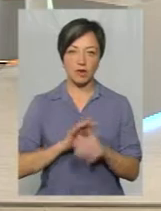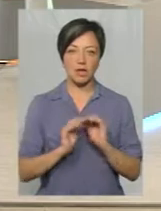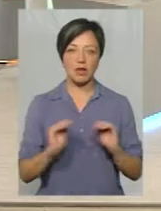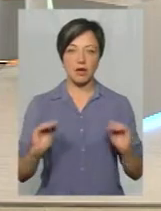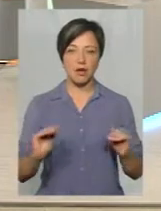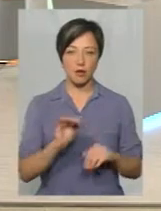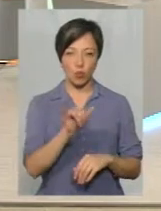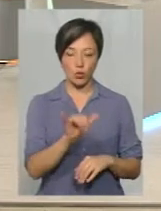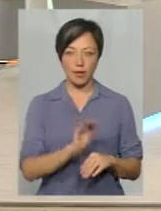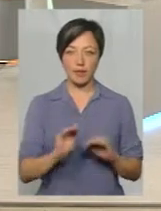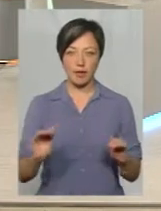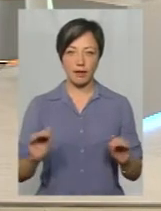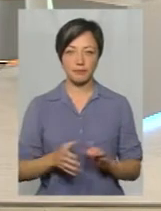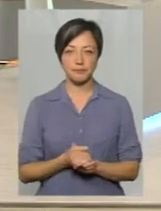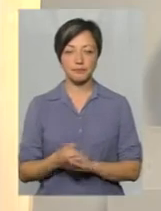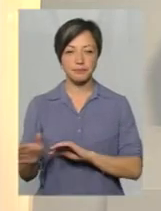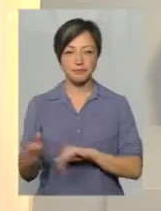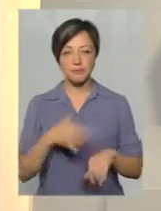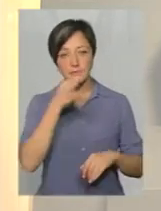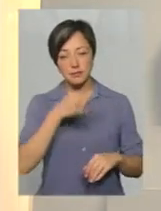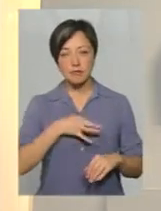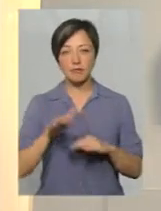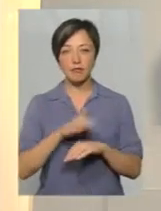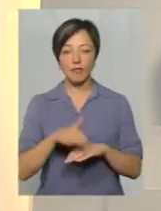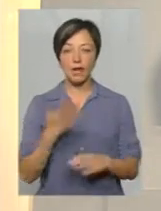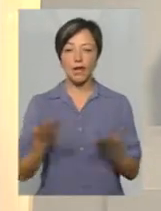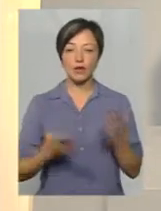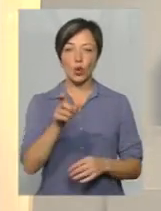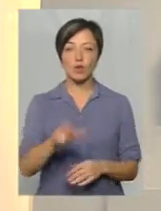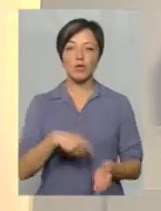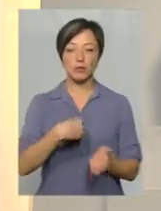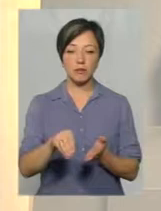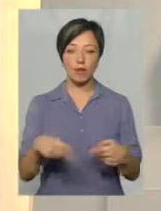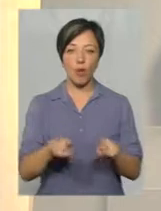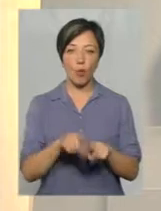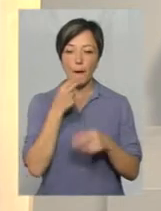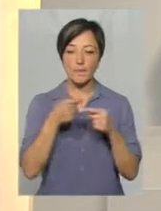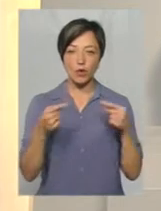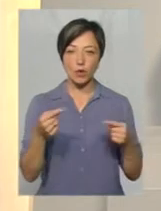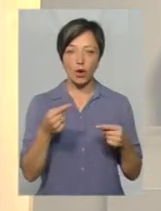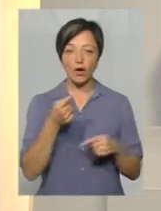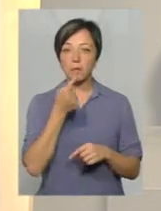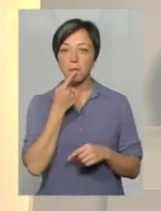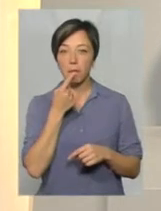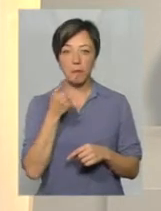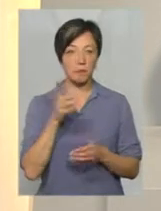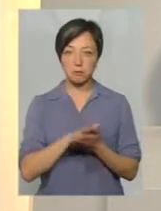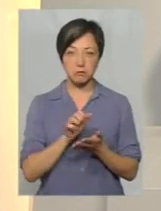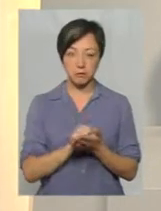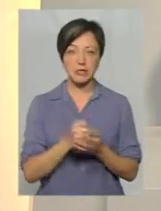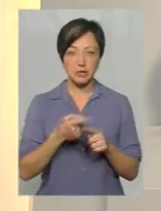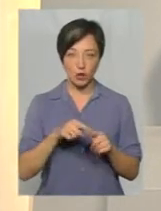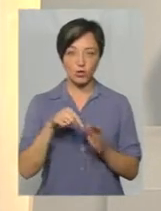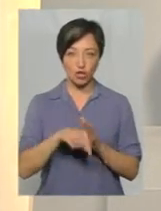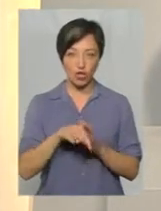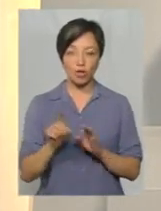дитячого населення. Скажіть, будь ласка, якщо людина, наприклад, придбаває таку продукцію, куштує, що воно не зіпсоване, це